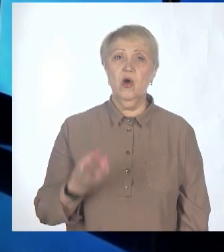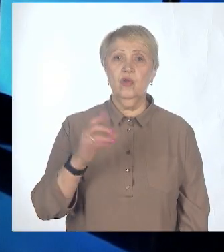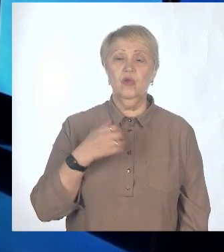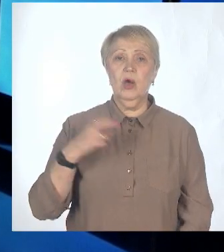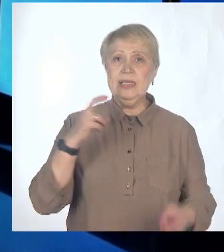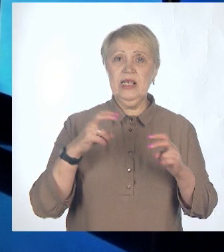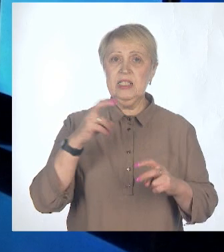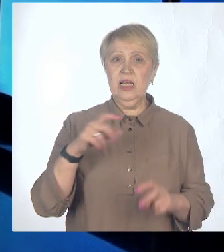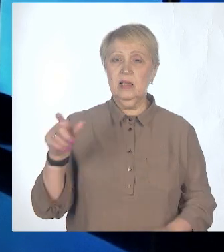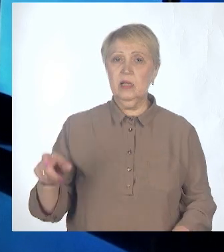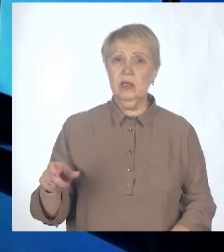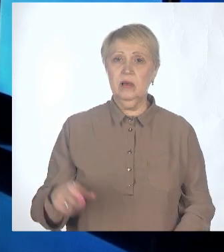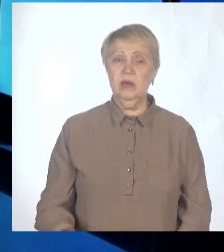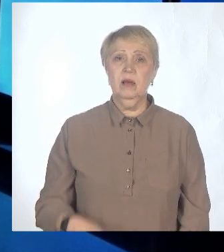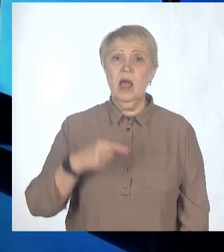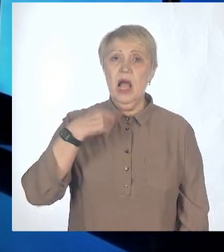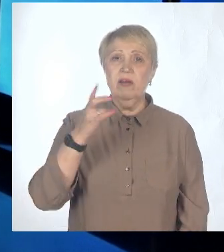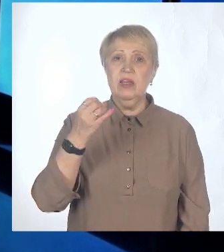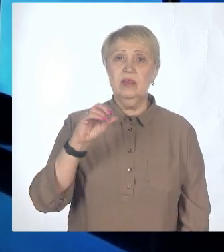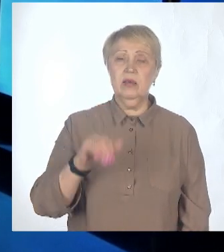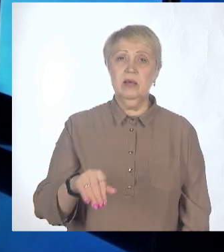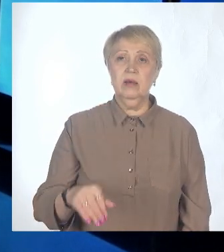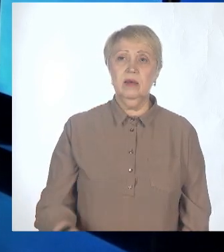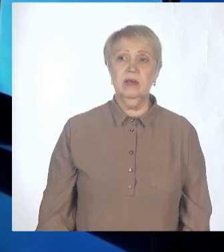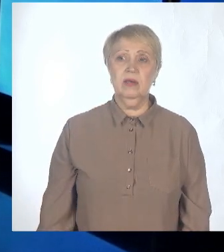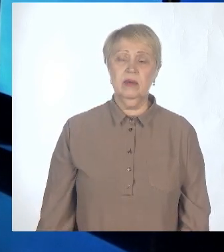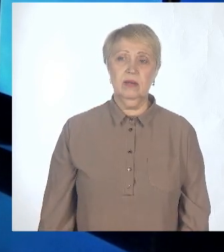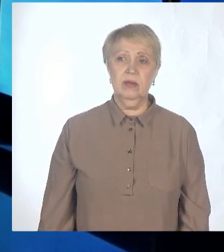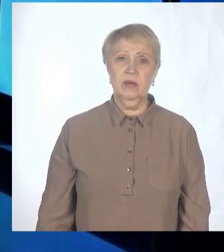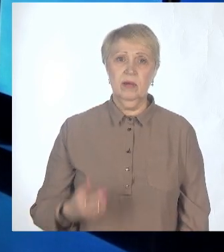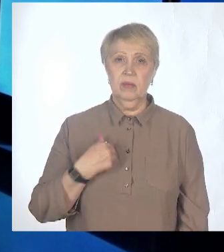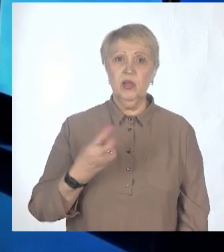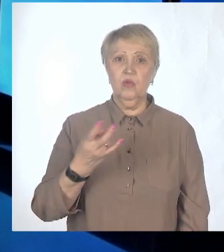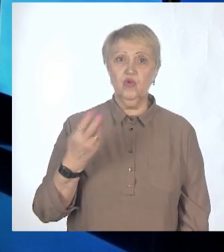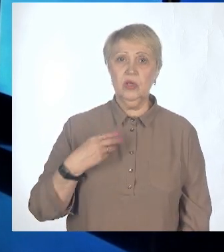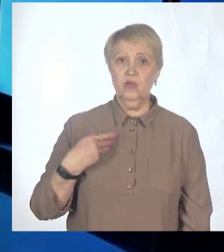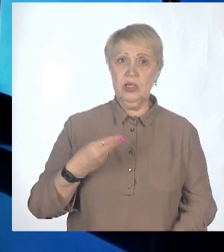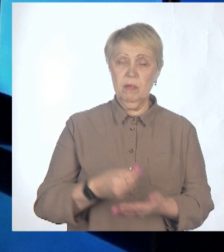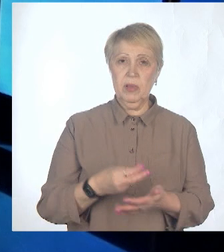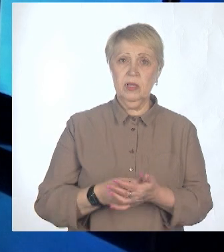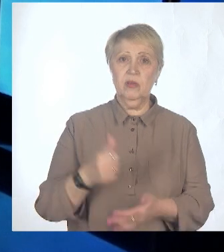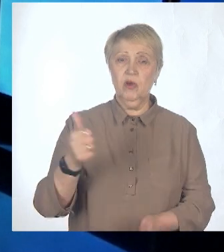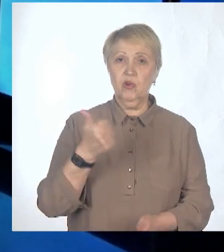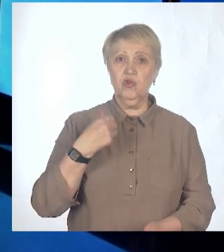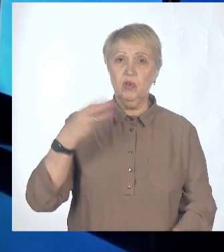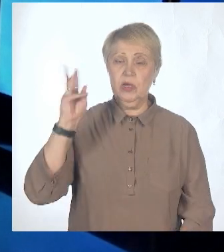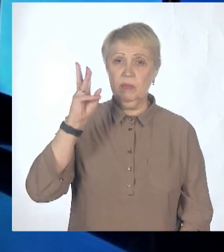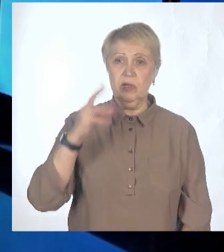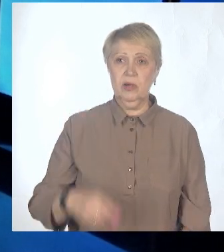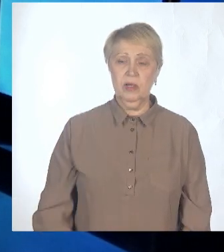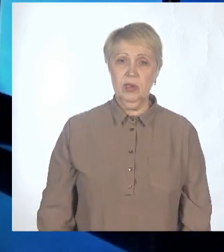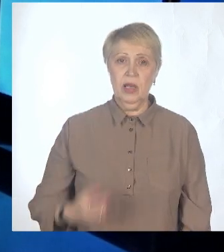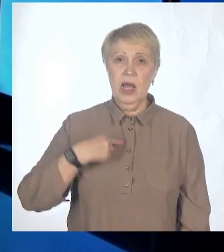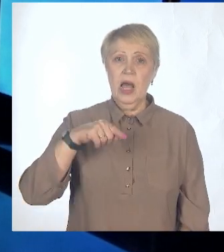нет. Я себя, как бы, извините, не на помойке нашел, платите. Так? Ну, почему? Как будто сказать, что мы